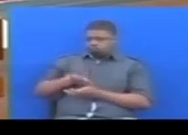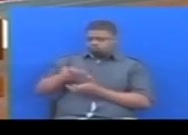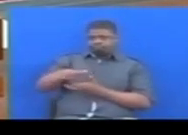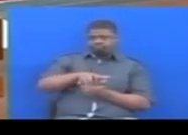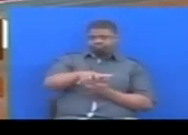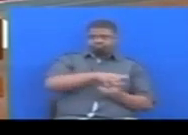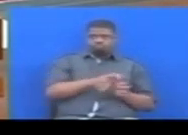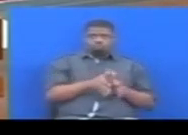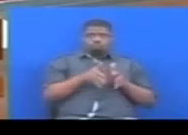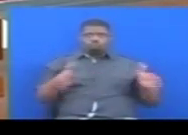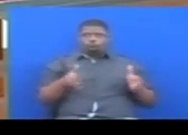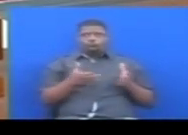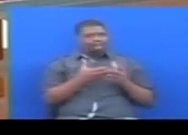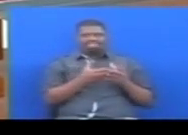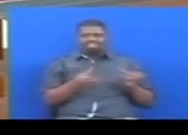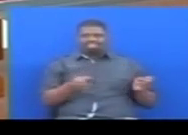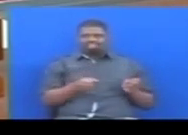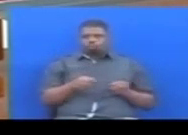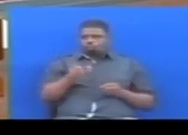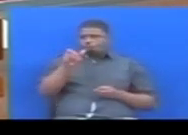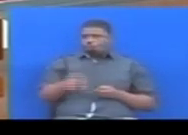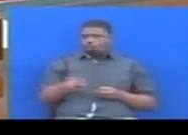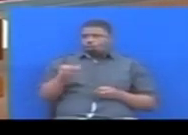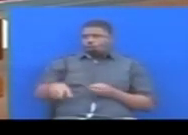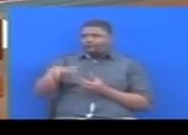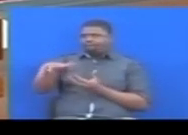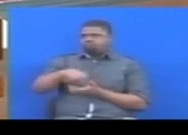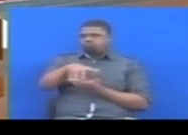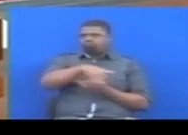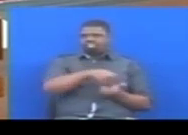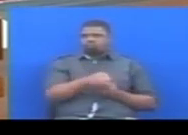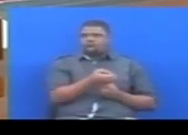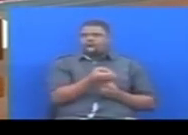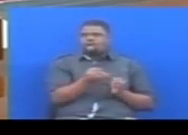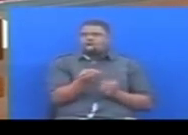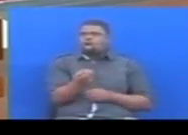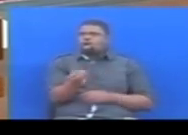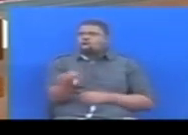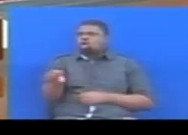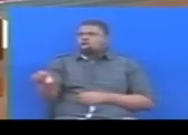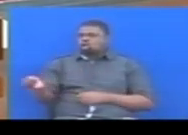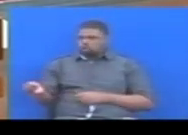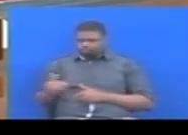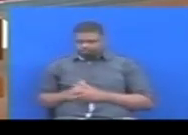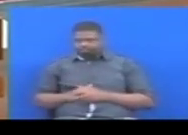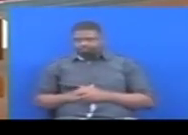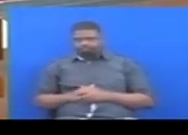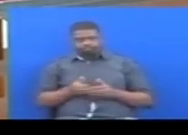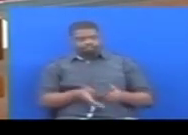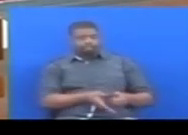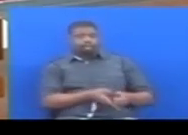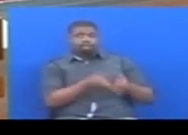usiathiri wavuvi wadogo wadogo, wananchi wa kawaida na mazingira. Mheshimiwa Naibu